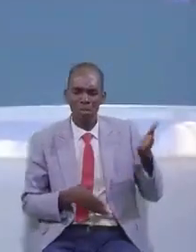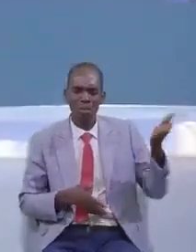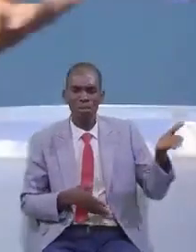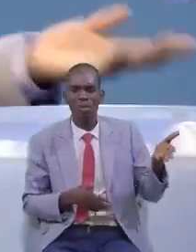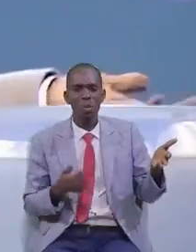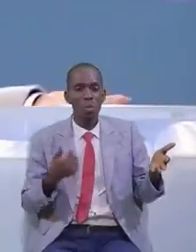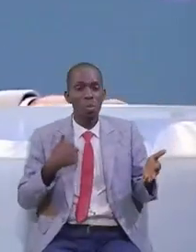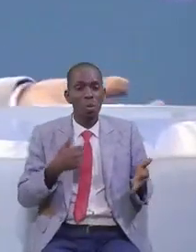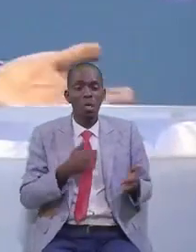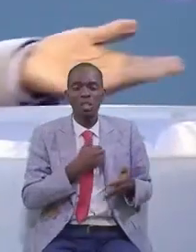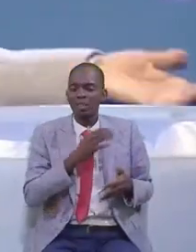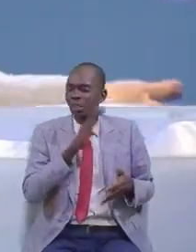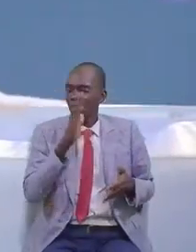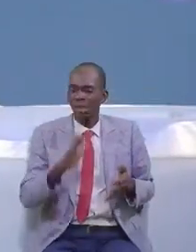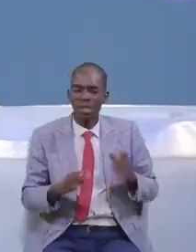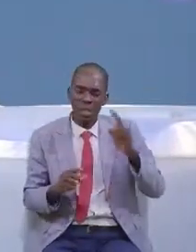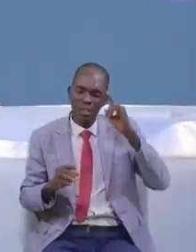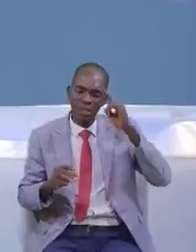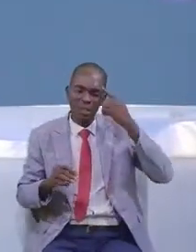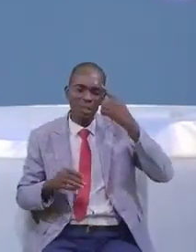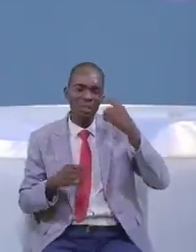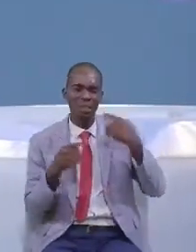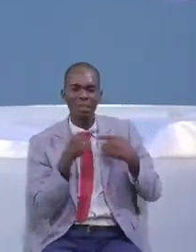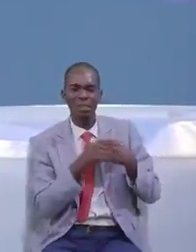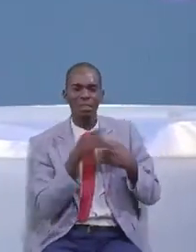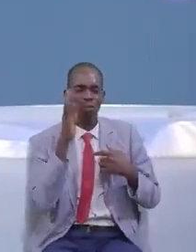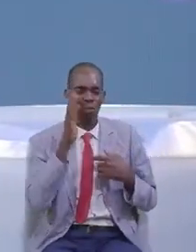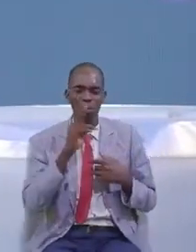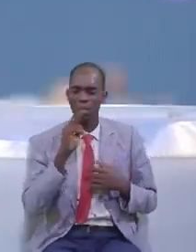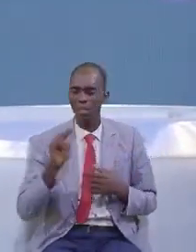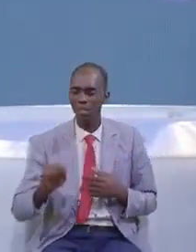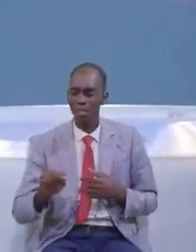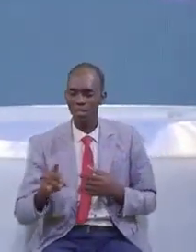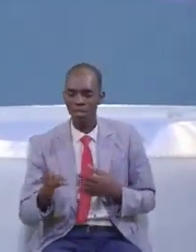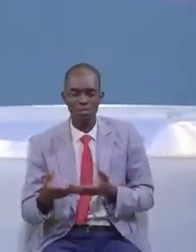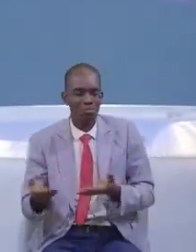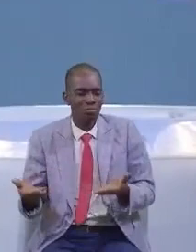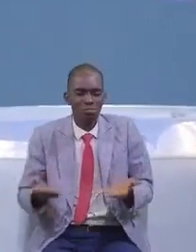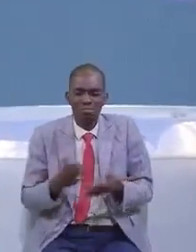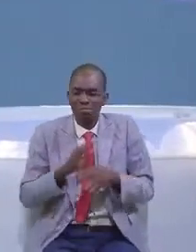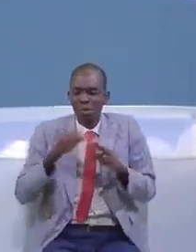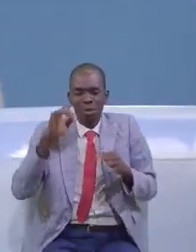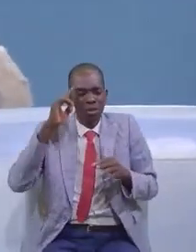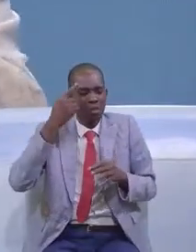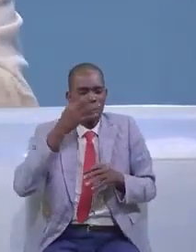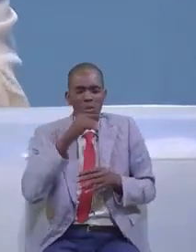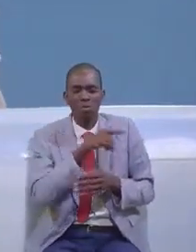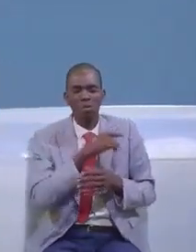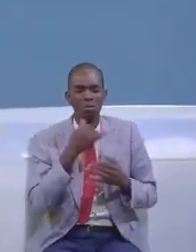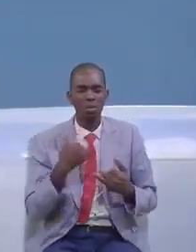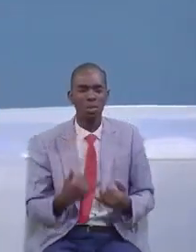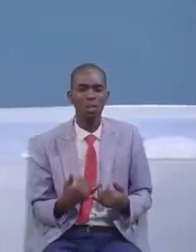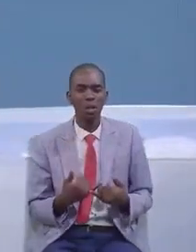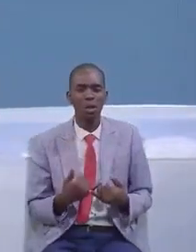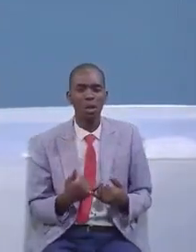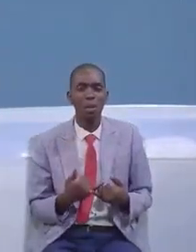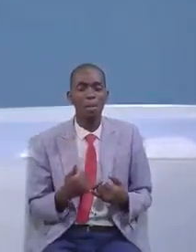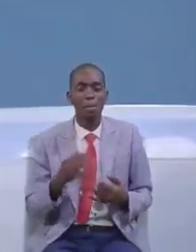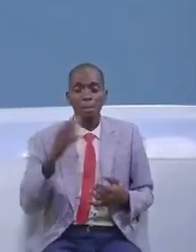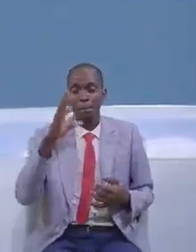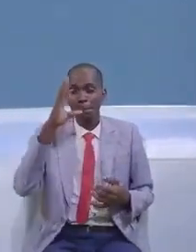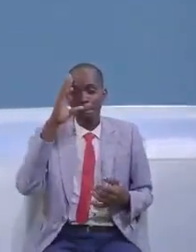didn't think that he would be needed here. అతడు ఇక్కడ అక్కర్లేదేమో అనుకున్నాను. Man would not have